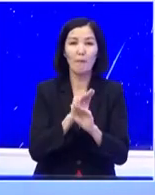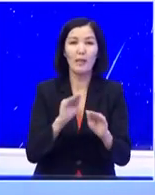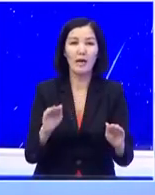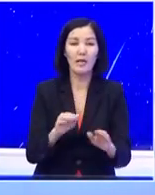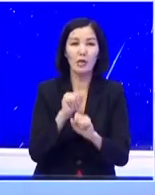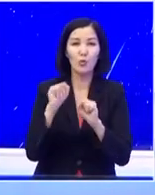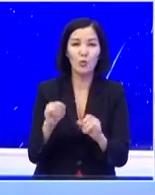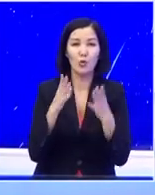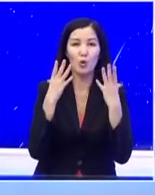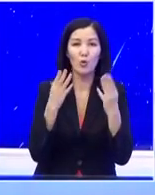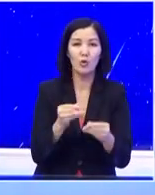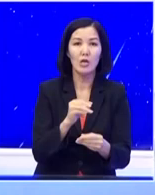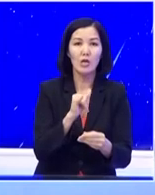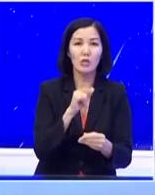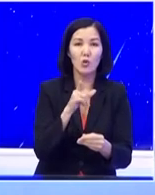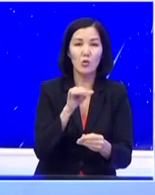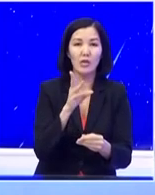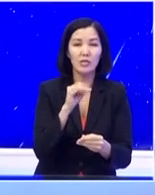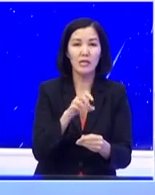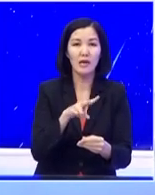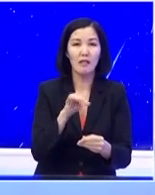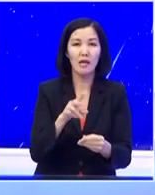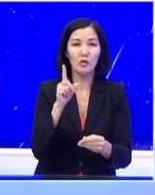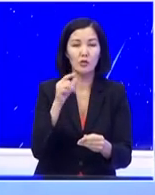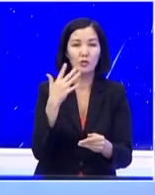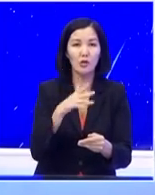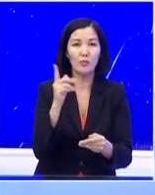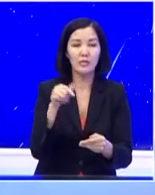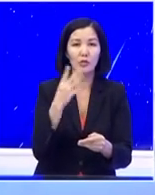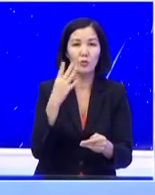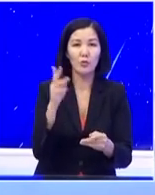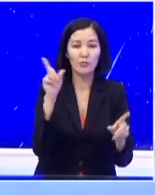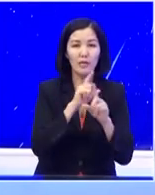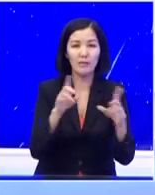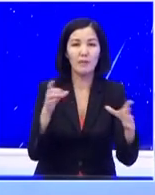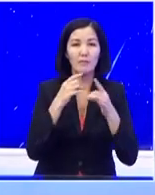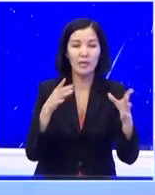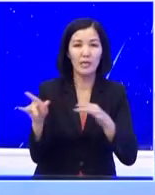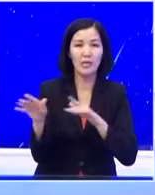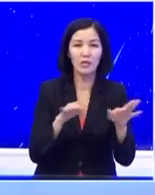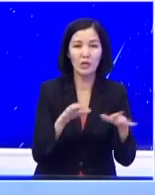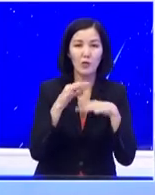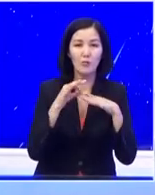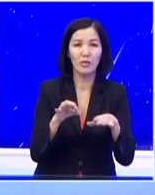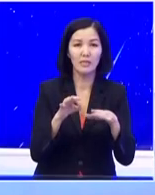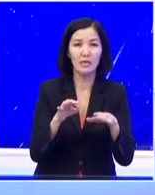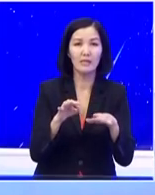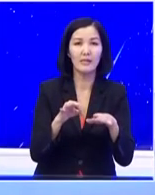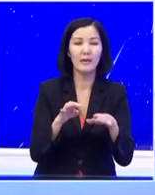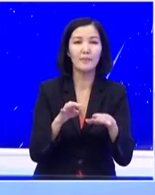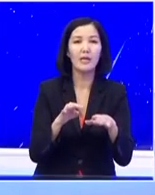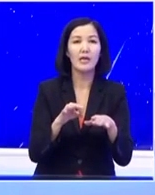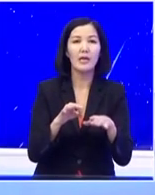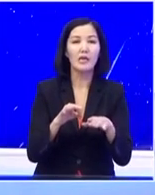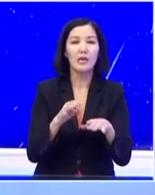орай Жауғаштыдағы Ла-155-4 мекемесінде мерекелік шара ұйымдастырылды. Алаңсыз асыр салар шағында тағдыр